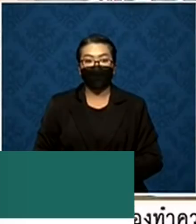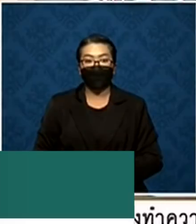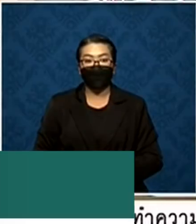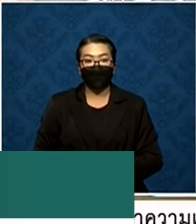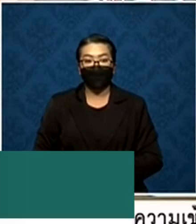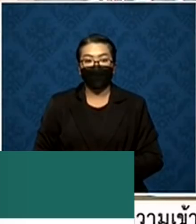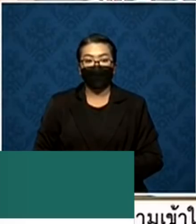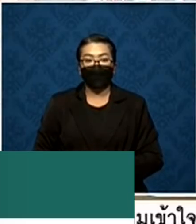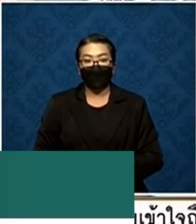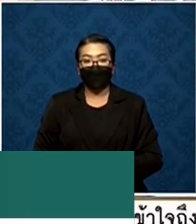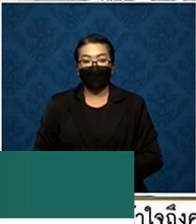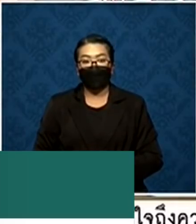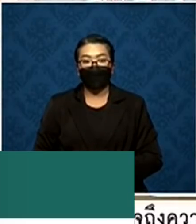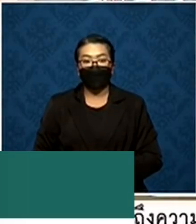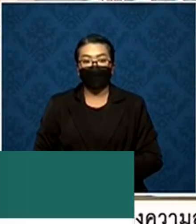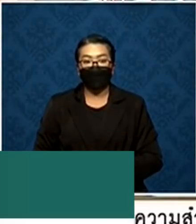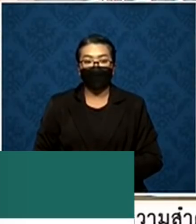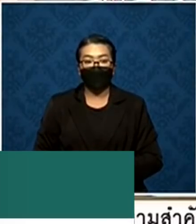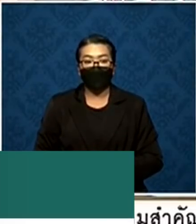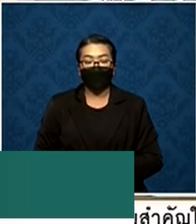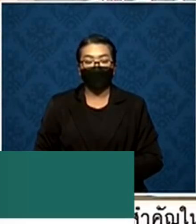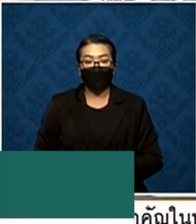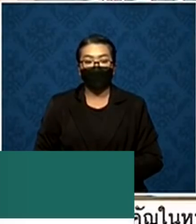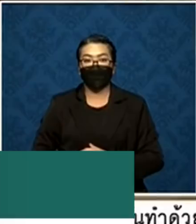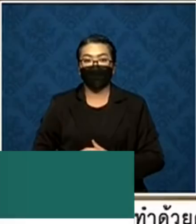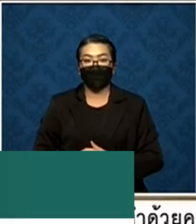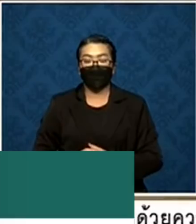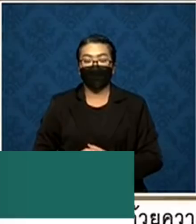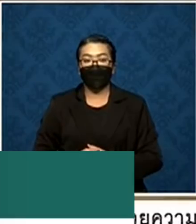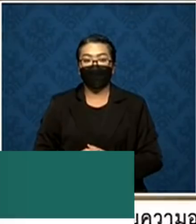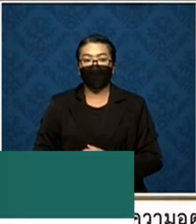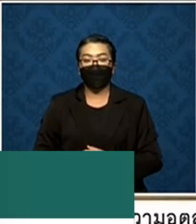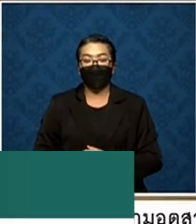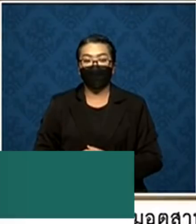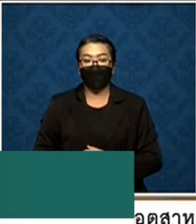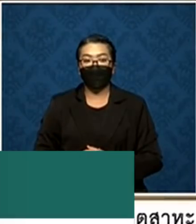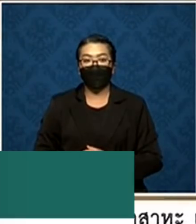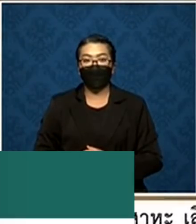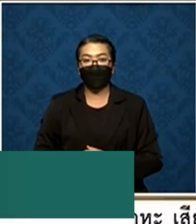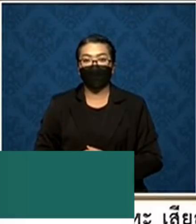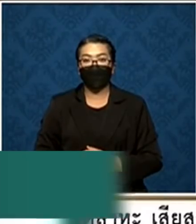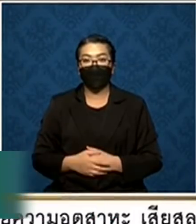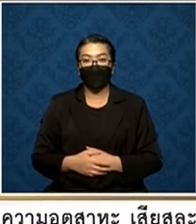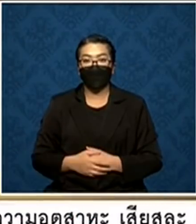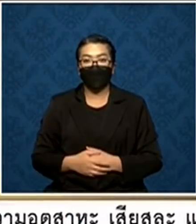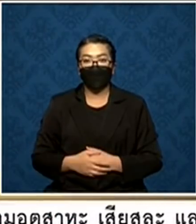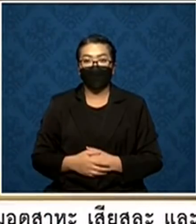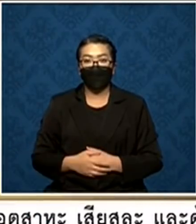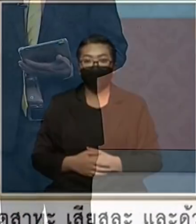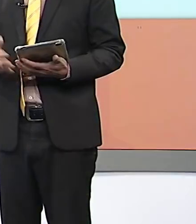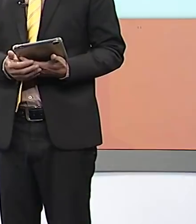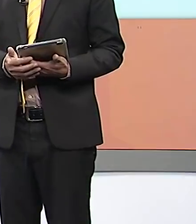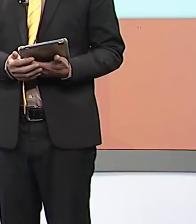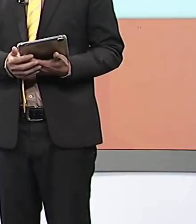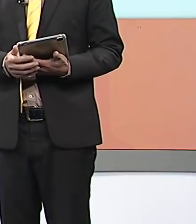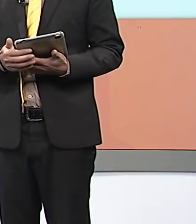เกิดขึ้นนะครับโดยการคาดคิดไม่ถึงหรือว่าโดยการปกป้องสิทธิประโยชน์ของประชาชนนะครับเพื่อให้ครบเพื่อให้สม